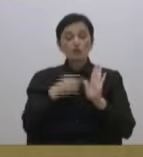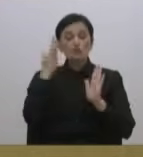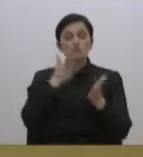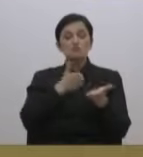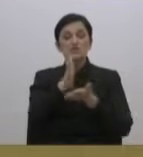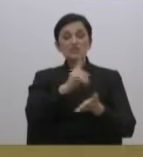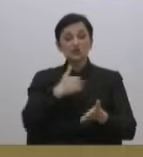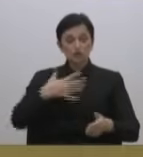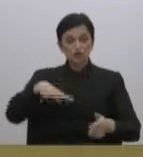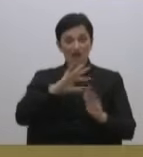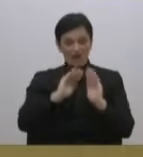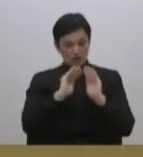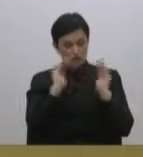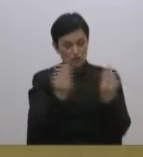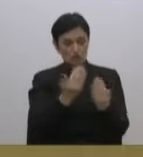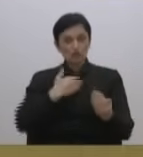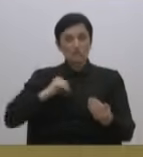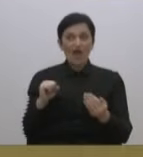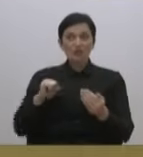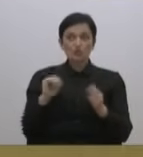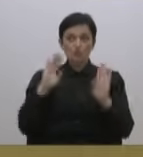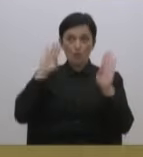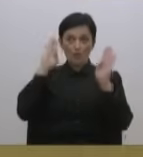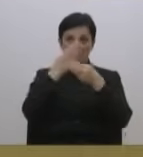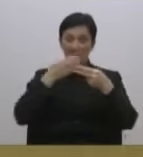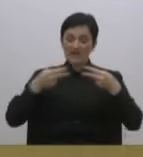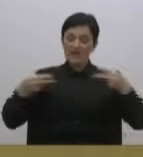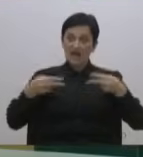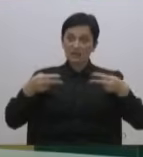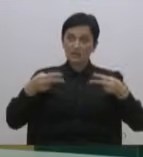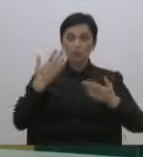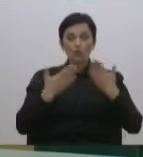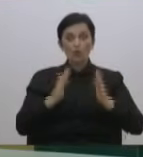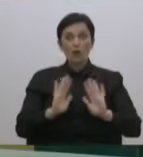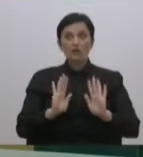aris? Chveni kveqnis izolatsia da chveni megobrebis tertan gatanabreba tu ara.